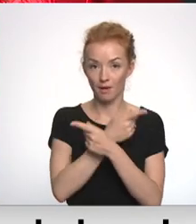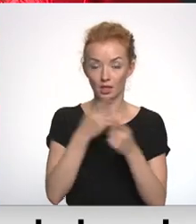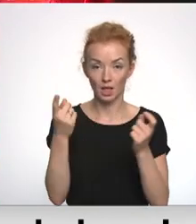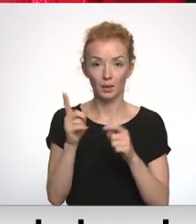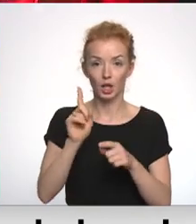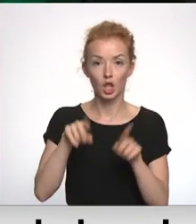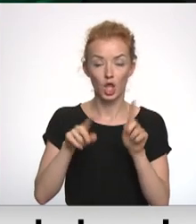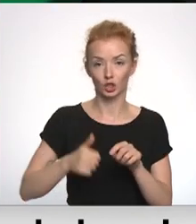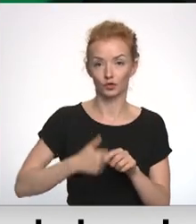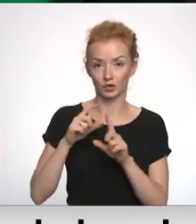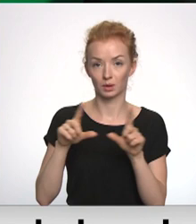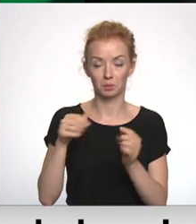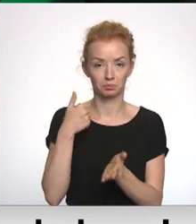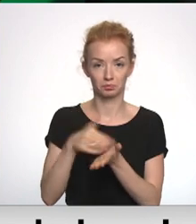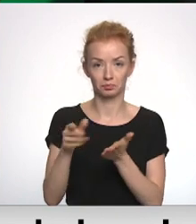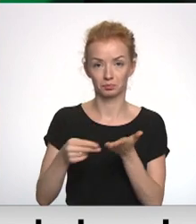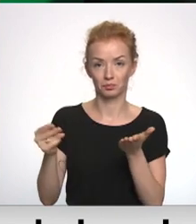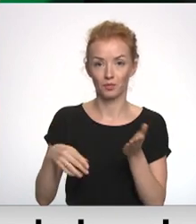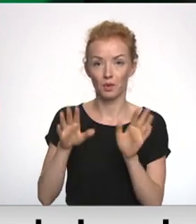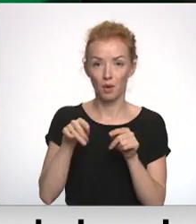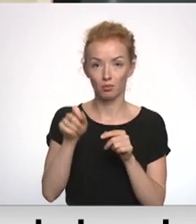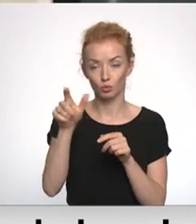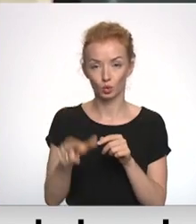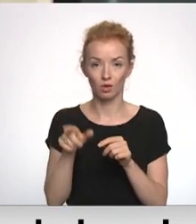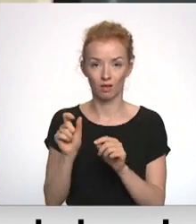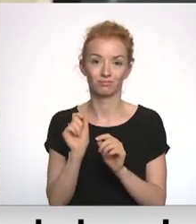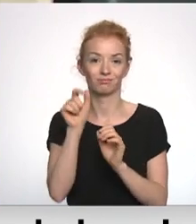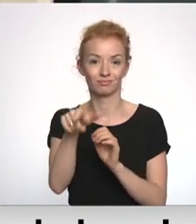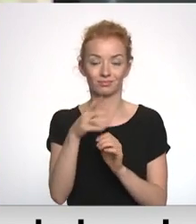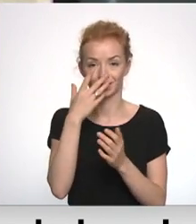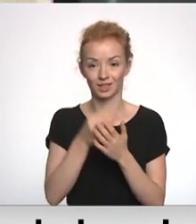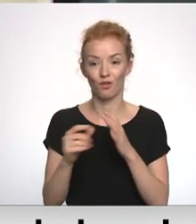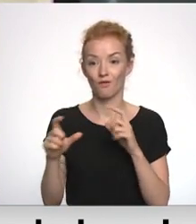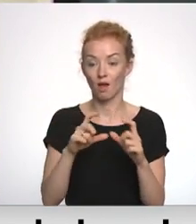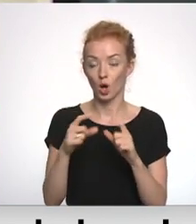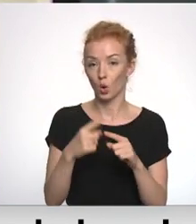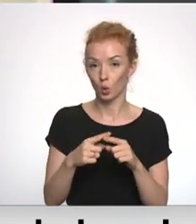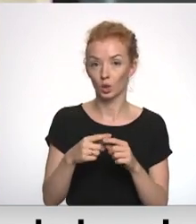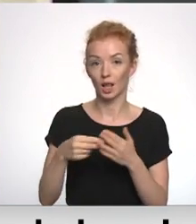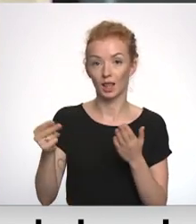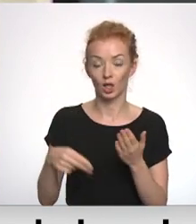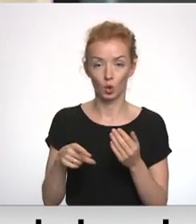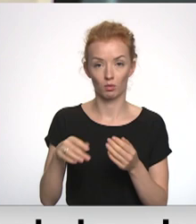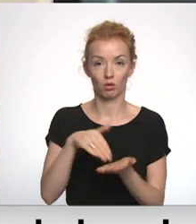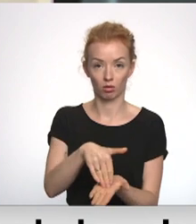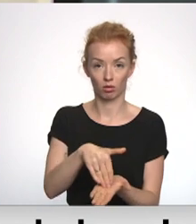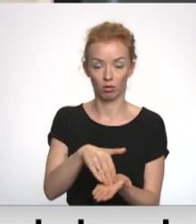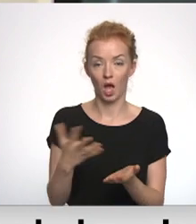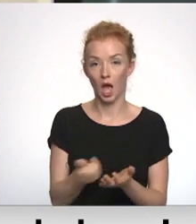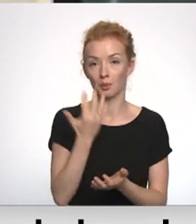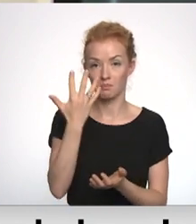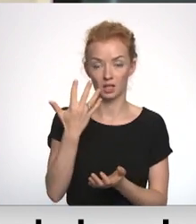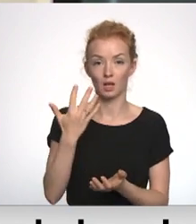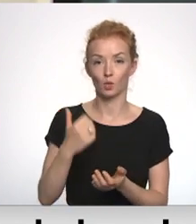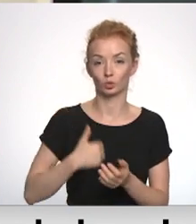daži tirgotāji, kuri atsakās parakstīt līgumus par depozīta sistēmas ieviešanu savos veiklos. Līgumi palikuši nenoslēgti ar 5